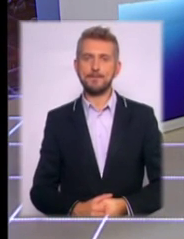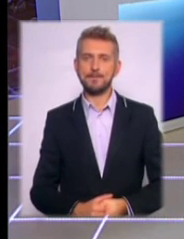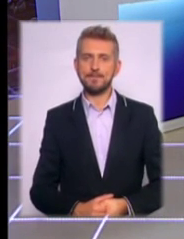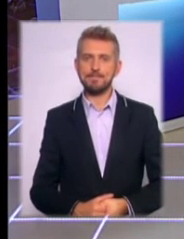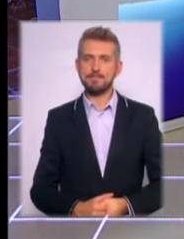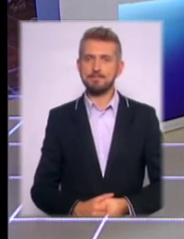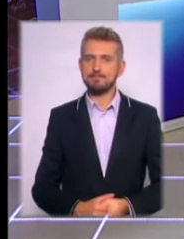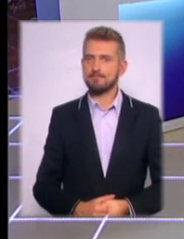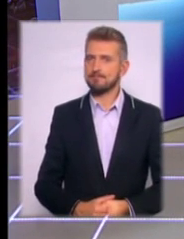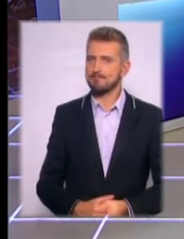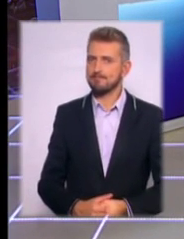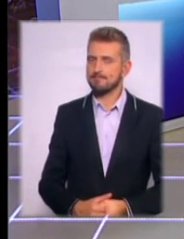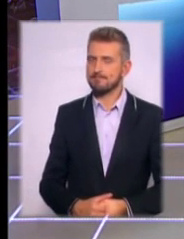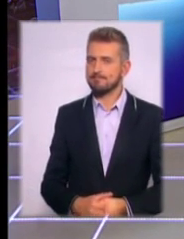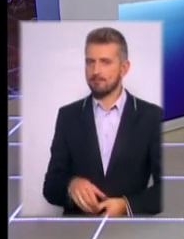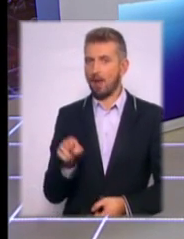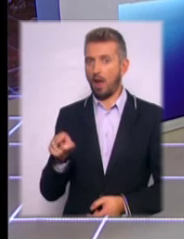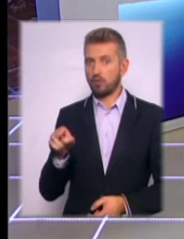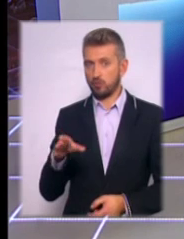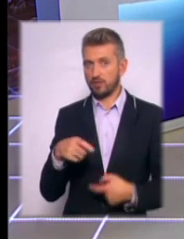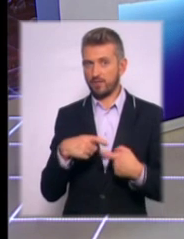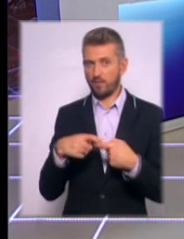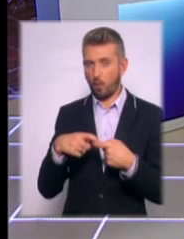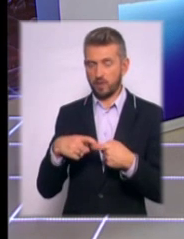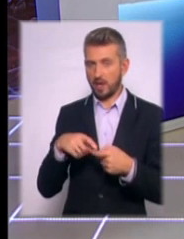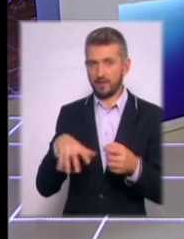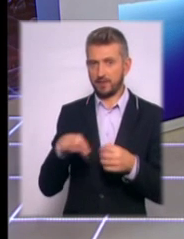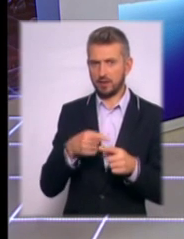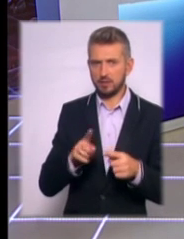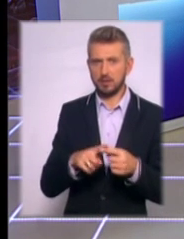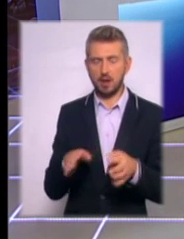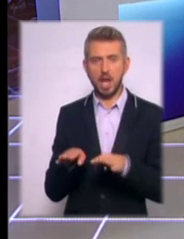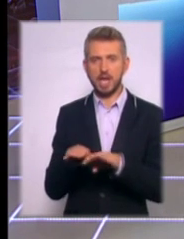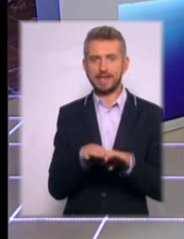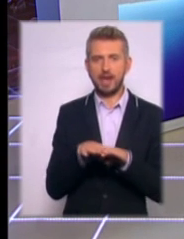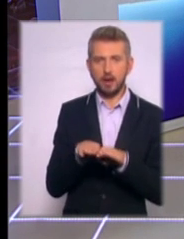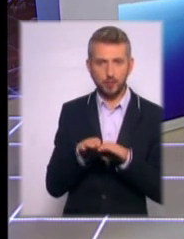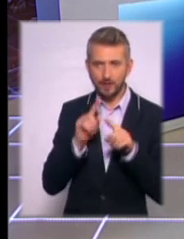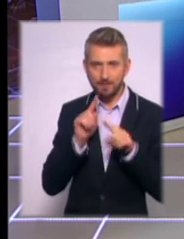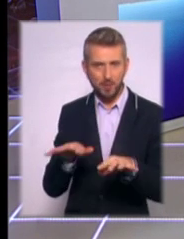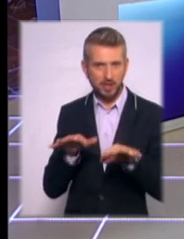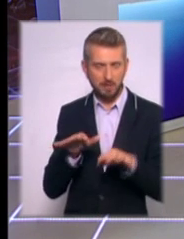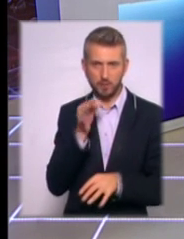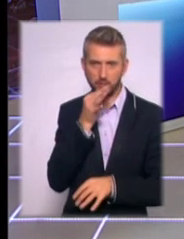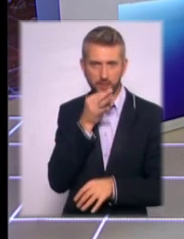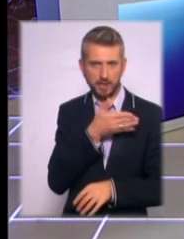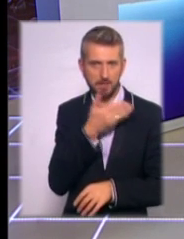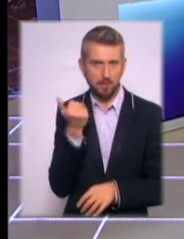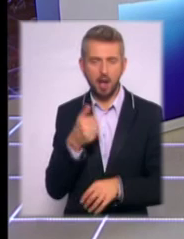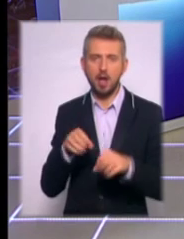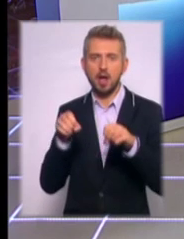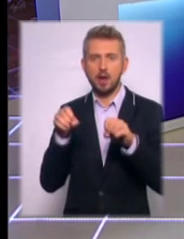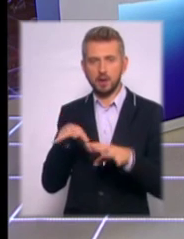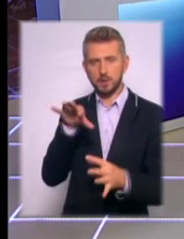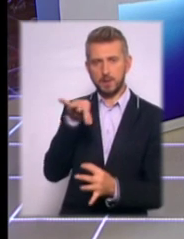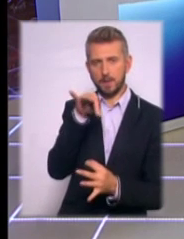Пане Юрію, а тут в контексті цих всіх речей єдності поки у парламенті, наскільки відомо, немає. Рішення ще